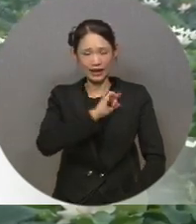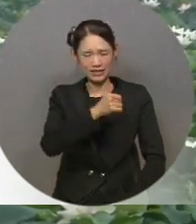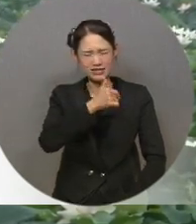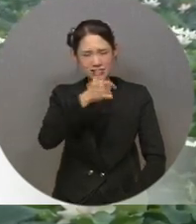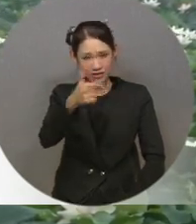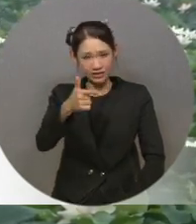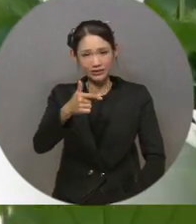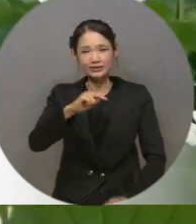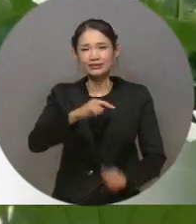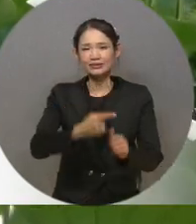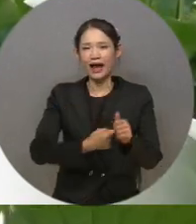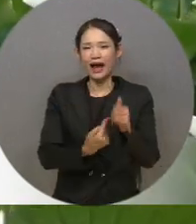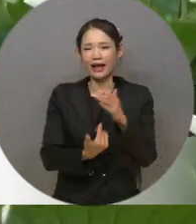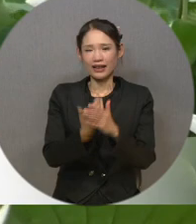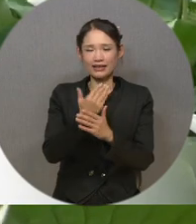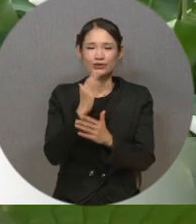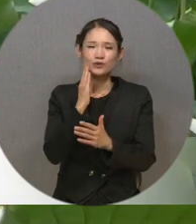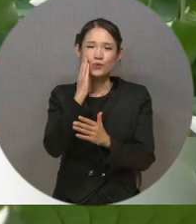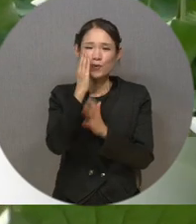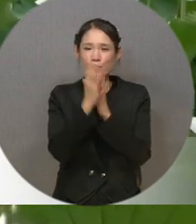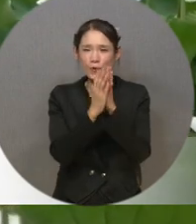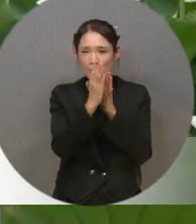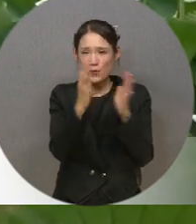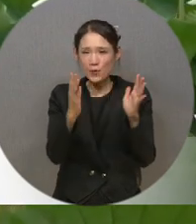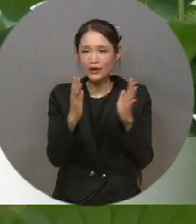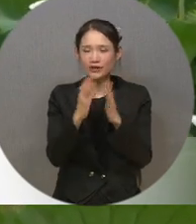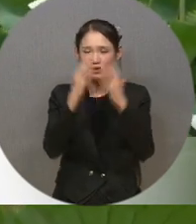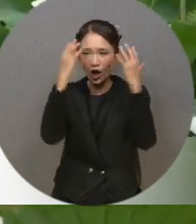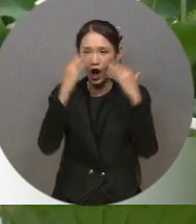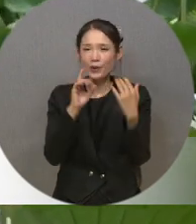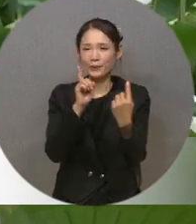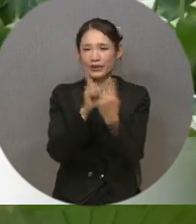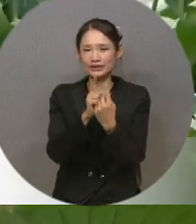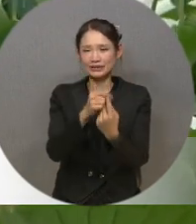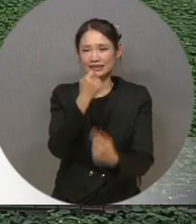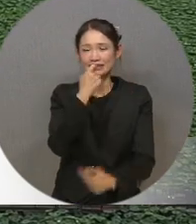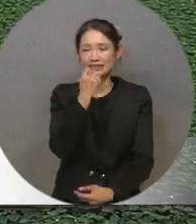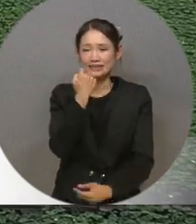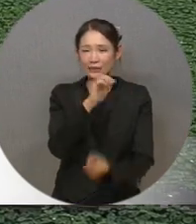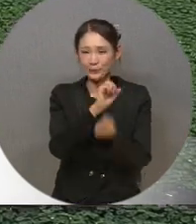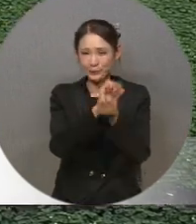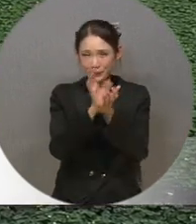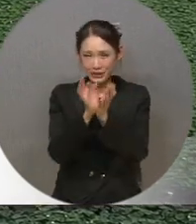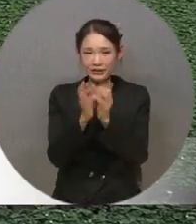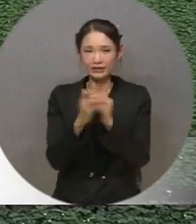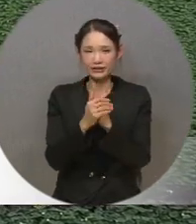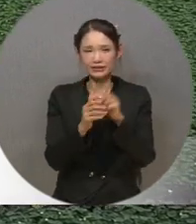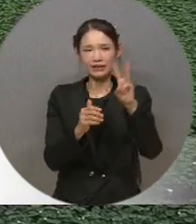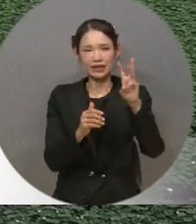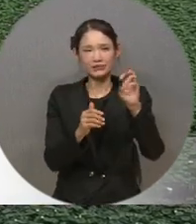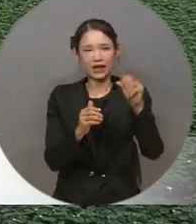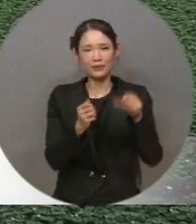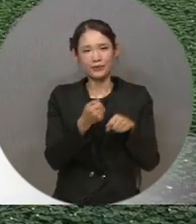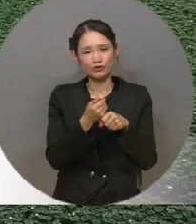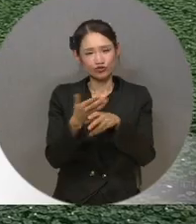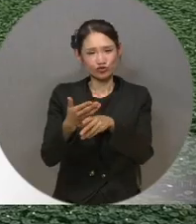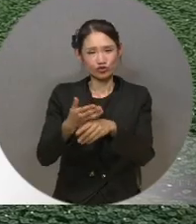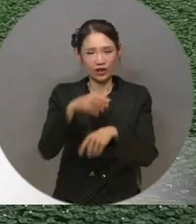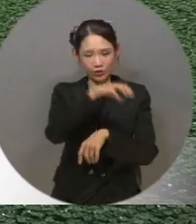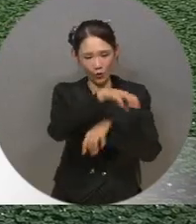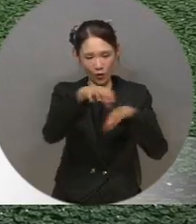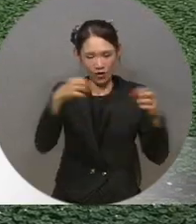백년 자생지로 초록빛 연잎 사이 여름을 맞아 하얗게 피어난 연꽃이 33만 제곱미터의 군락지에 가득